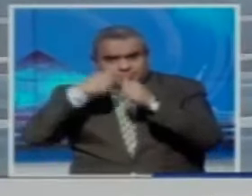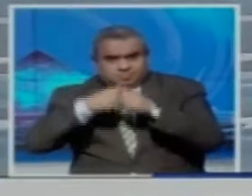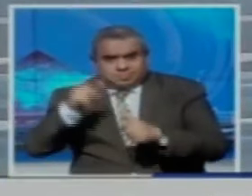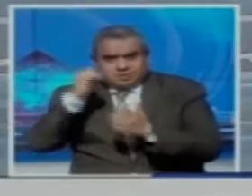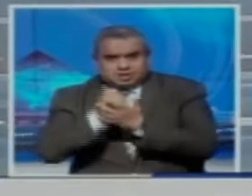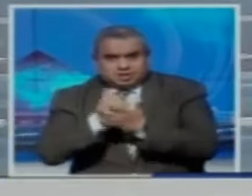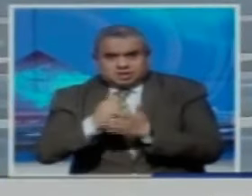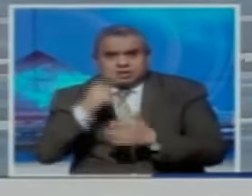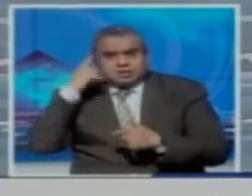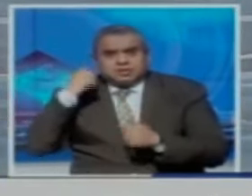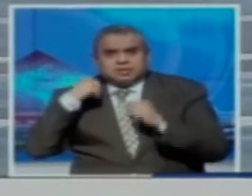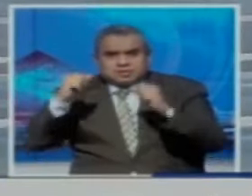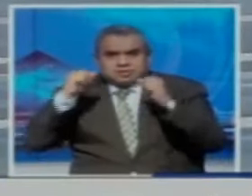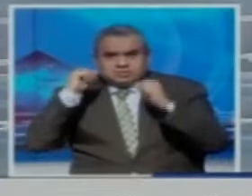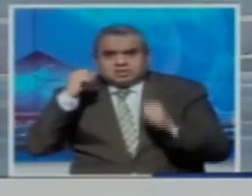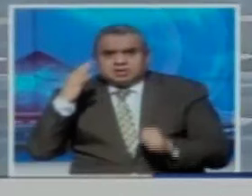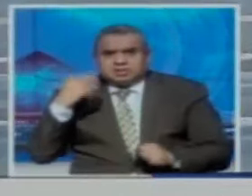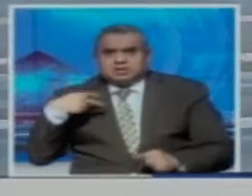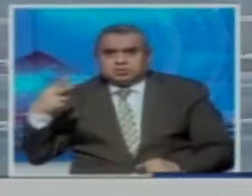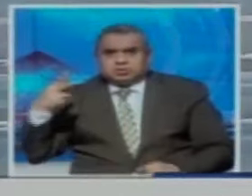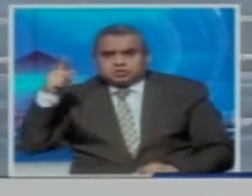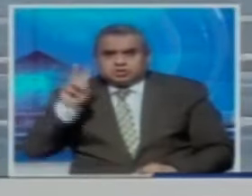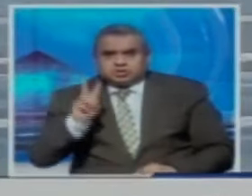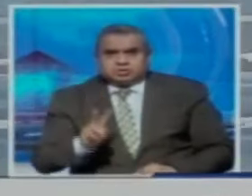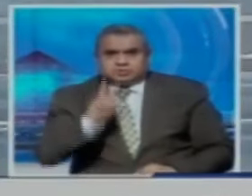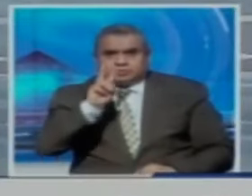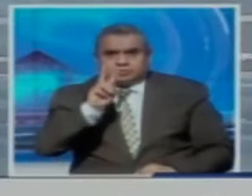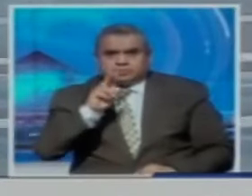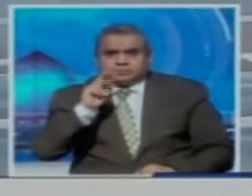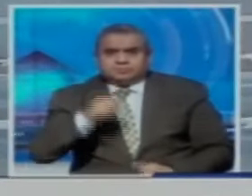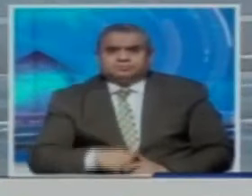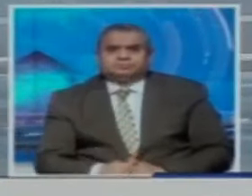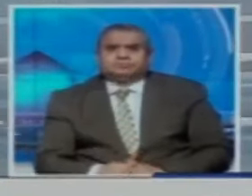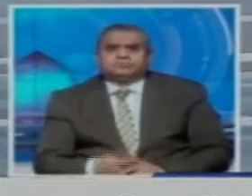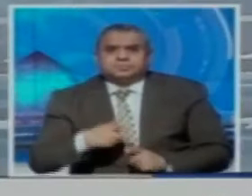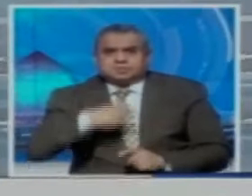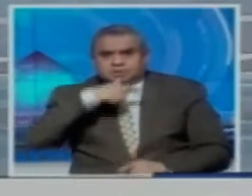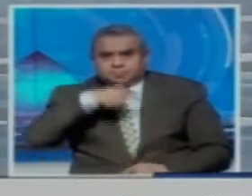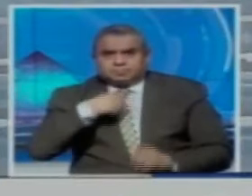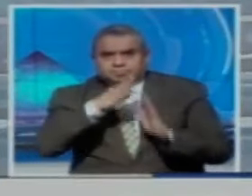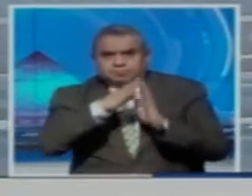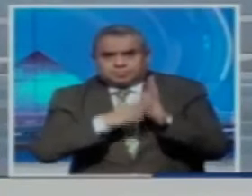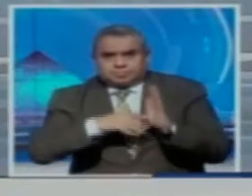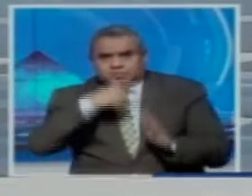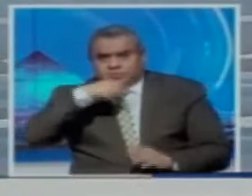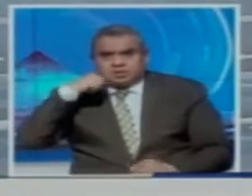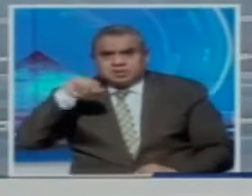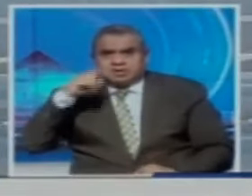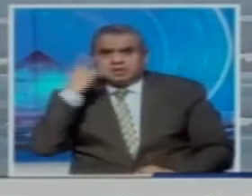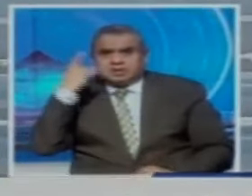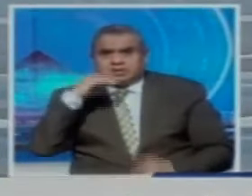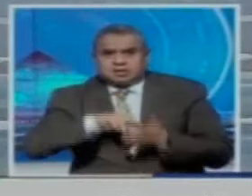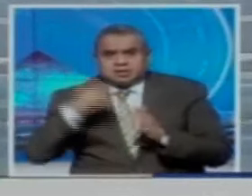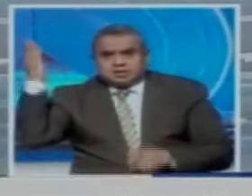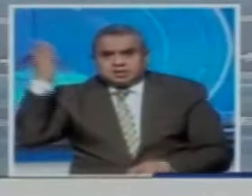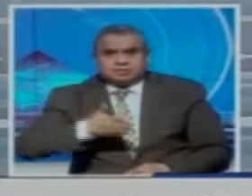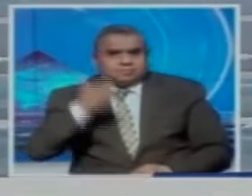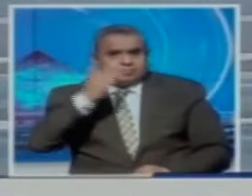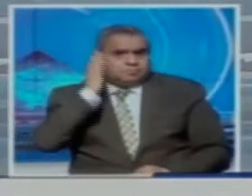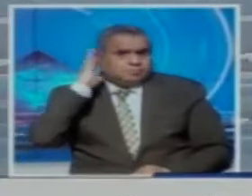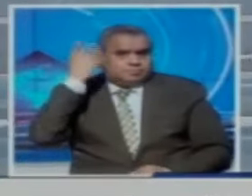والإنتاج الحربي بمناسبة ذكرى ثورة 3 يوليو المجيدة. وفي البرقية قال وزير الداخلية إن